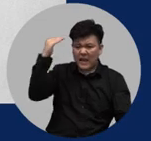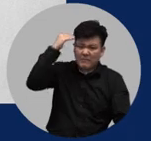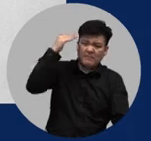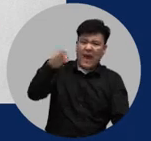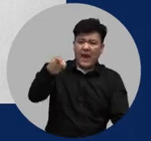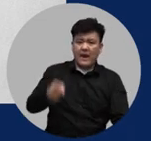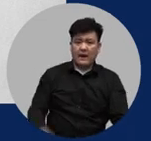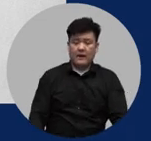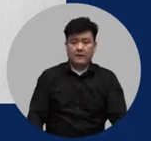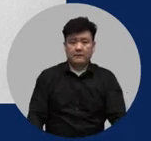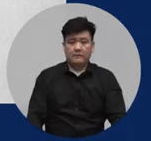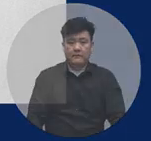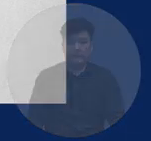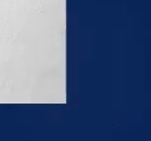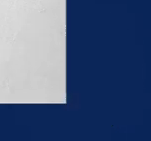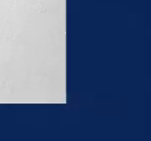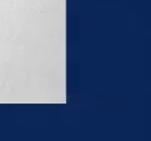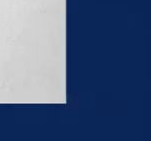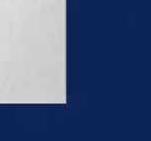민폐.